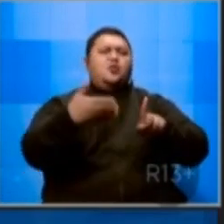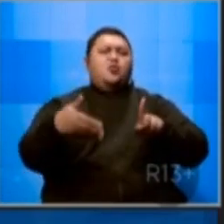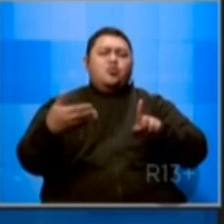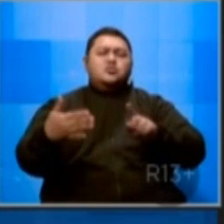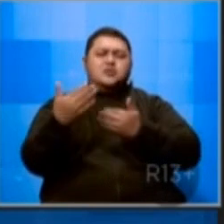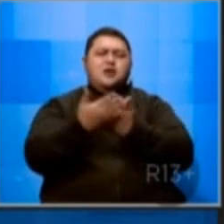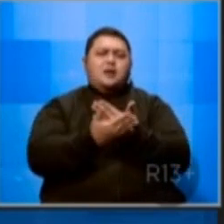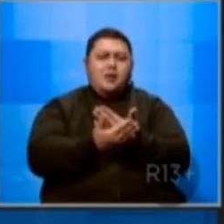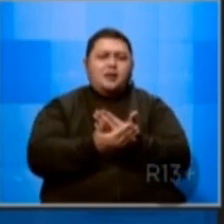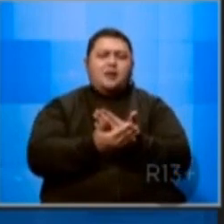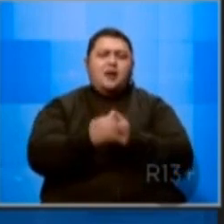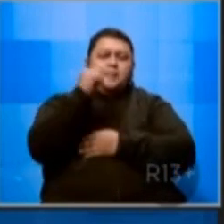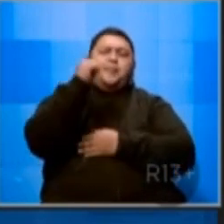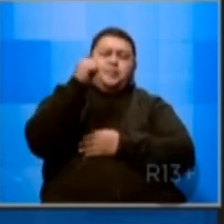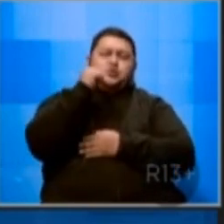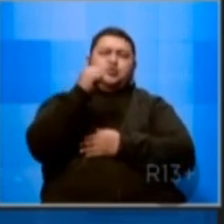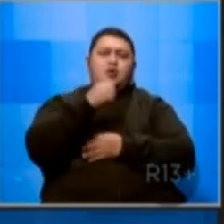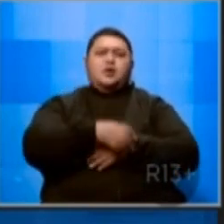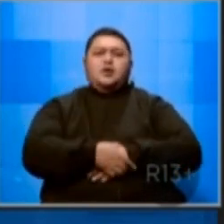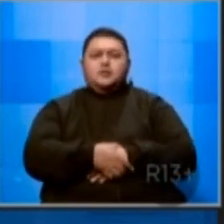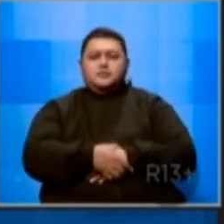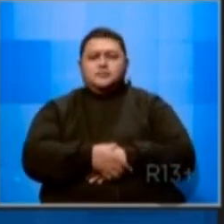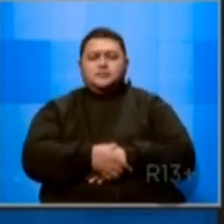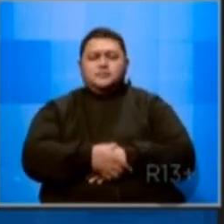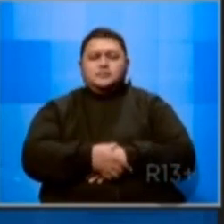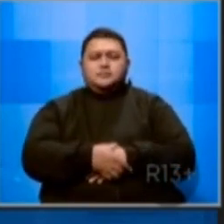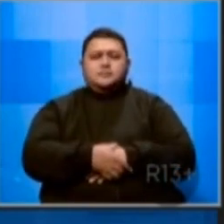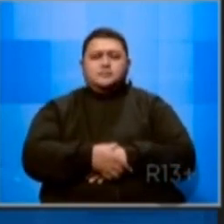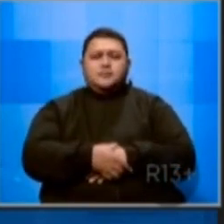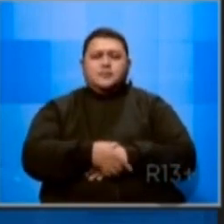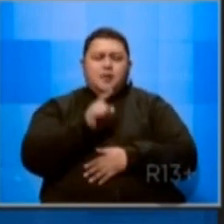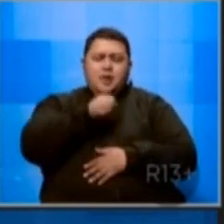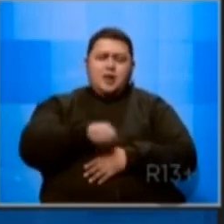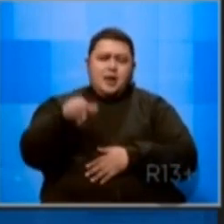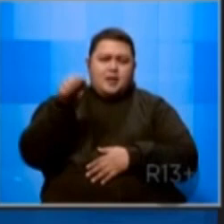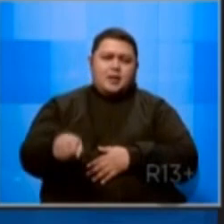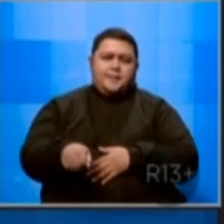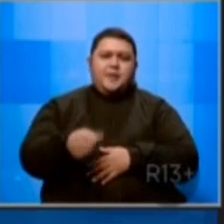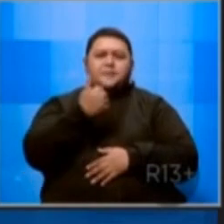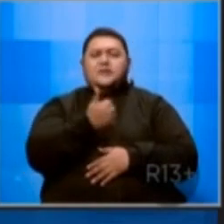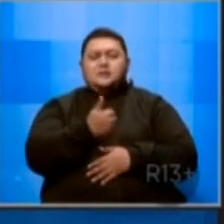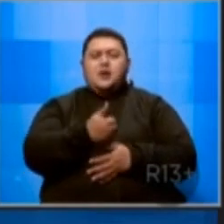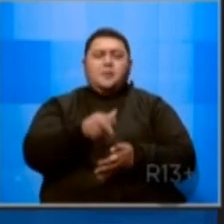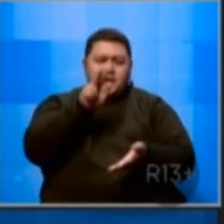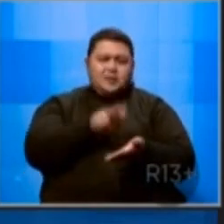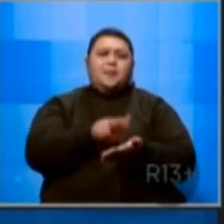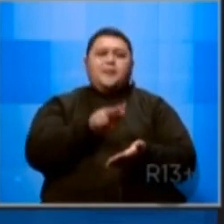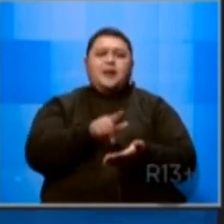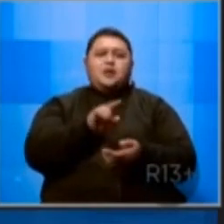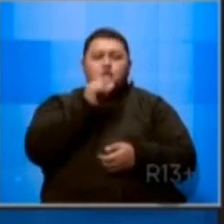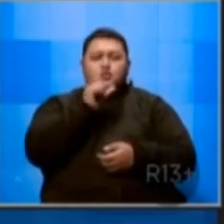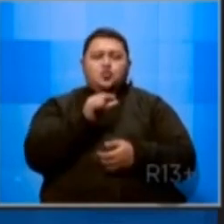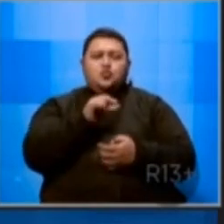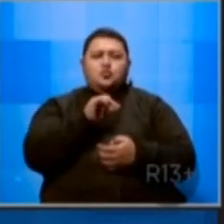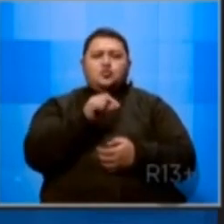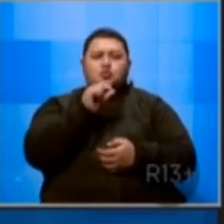dijaga kemudian selalu diperjuangkan agama majelis hakim bisa menetapkan sebagai karburator